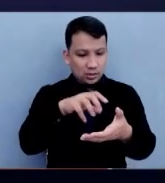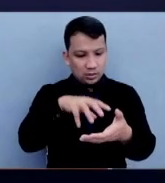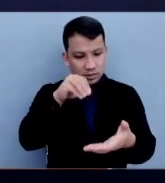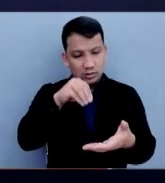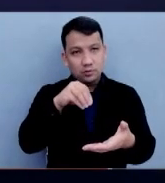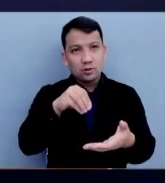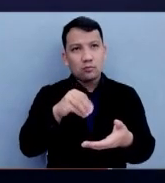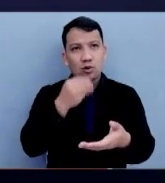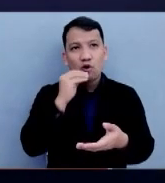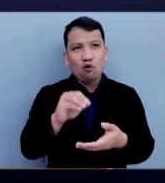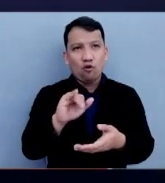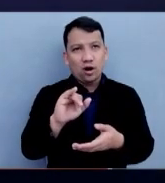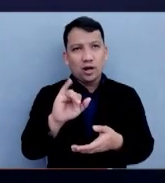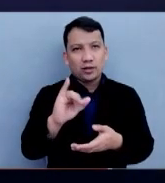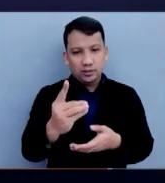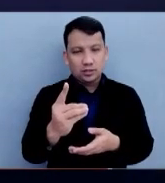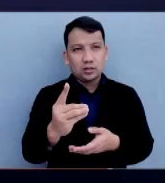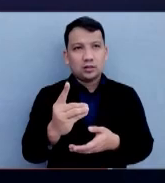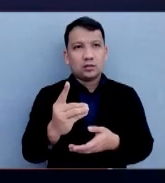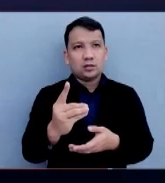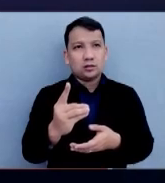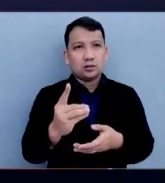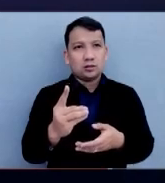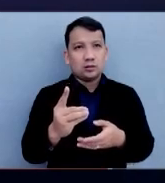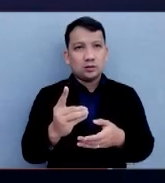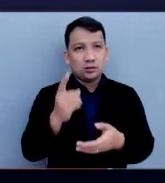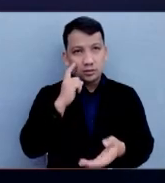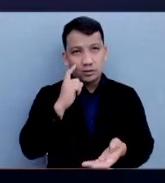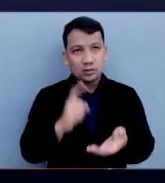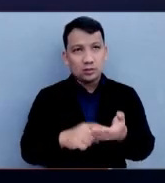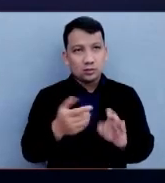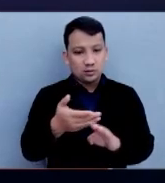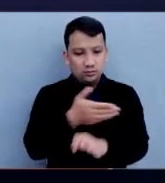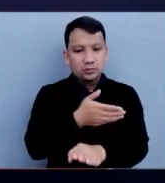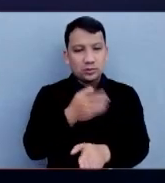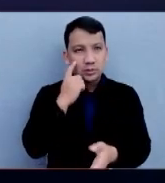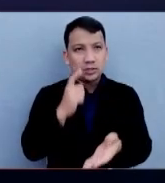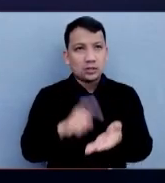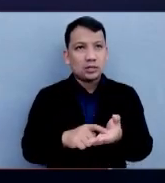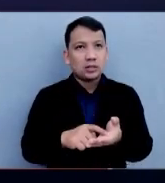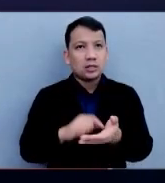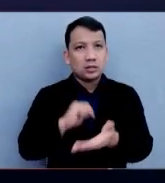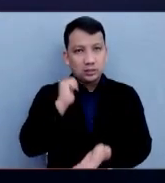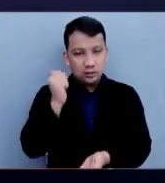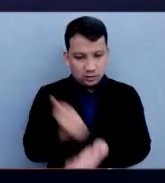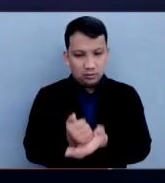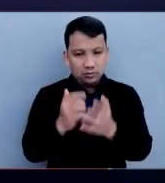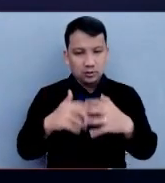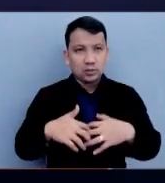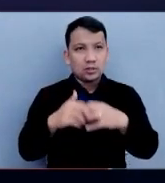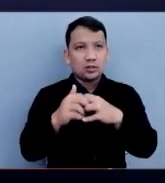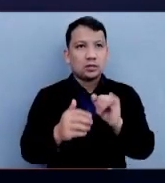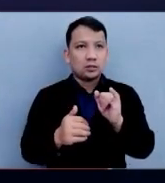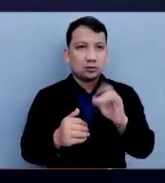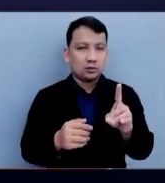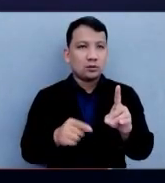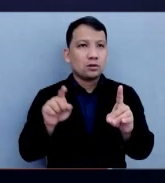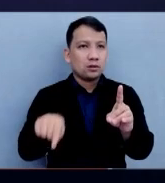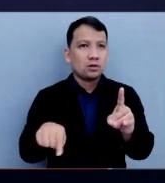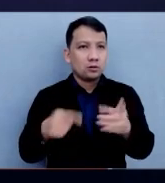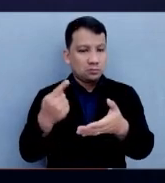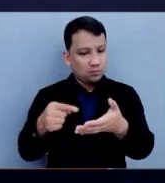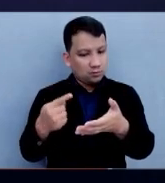her ID. Pre-register muna siya para nandun na yung ID niya na nag-verify